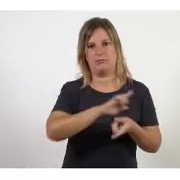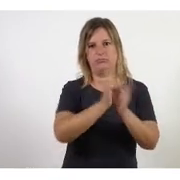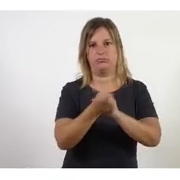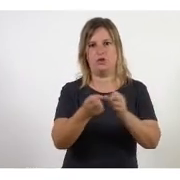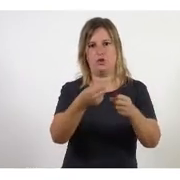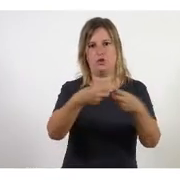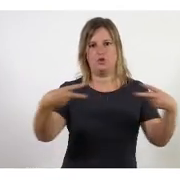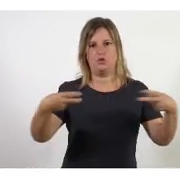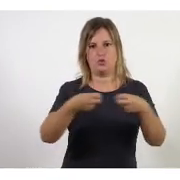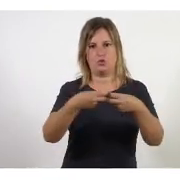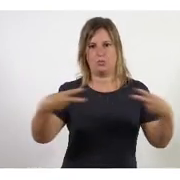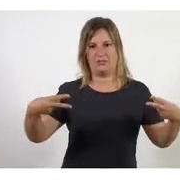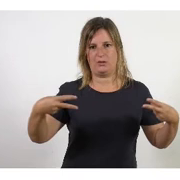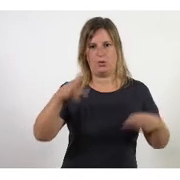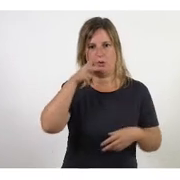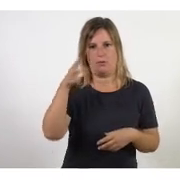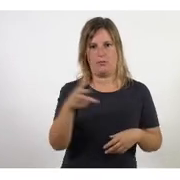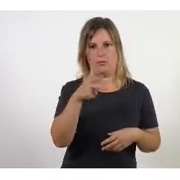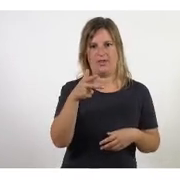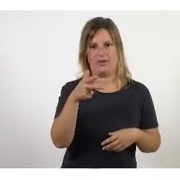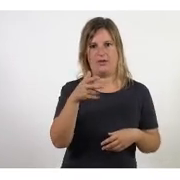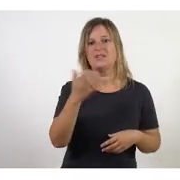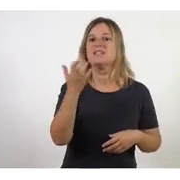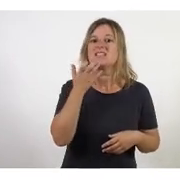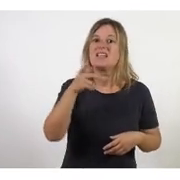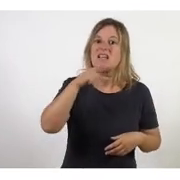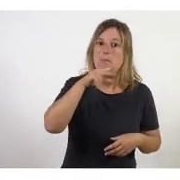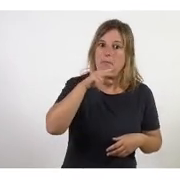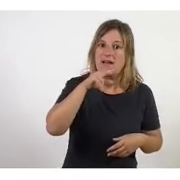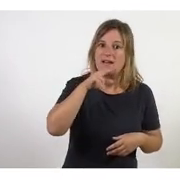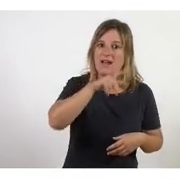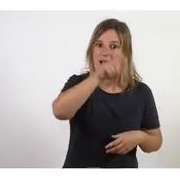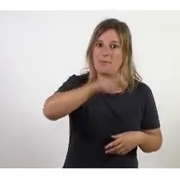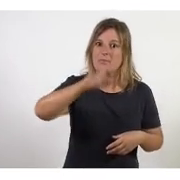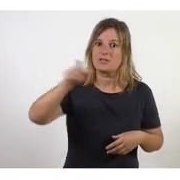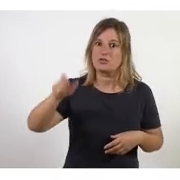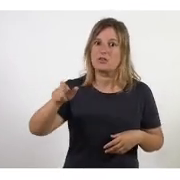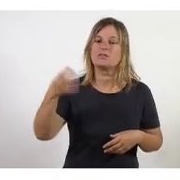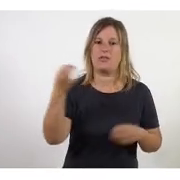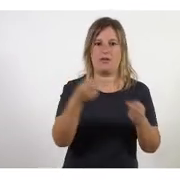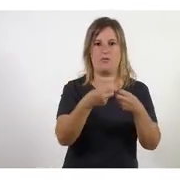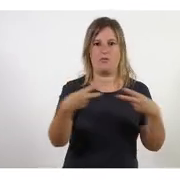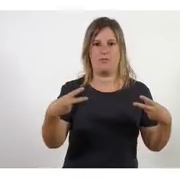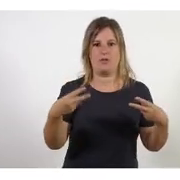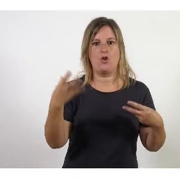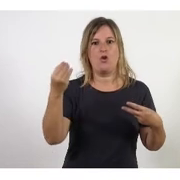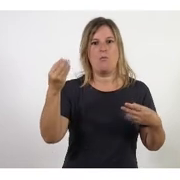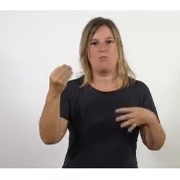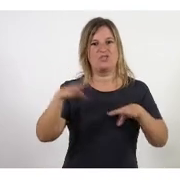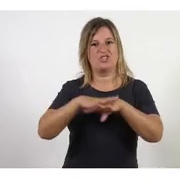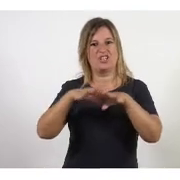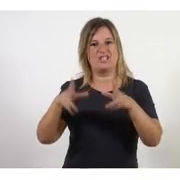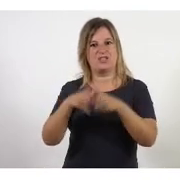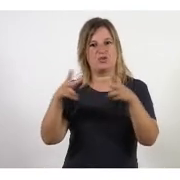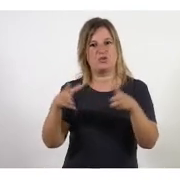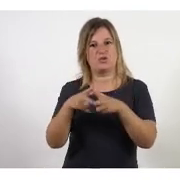vostre vídeo. Els vídeos on la gent parla, ja sabeu que les xarxes socials, per defecte, els vídeos venen mutejats, venen silenciats